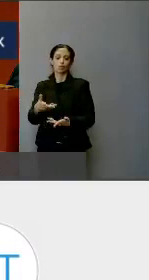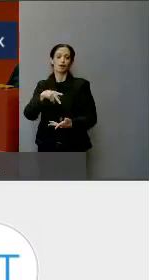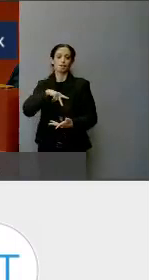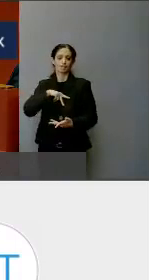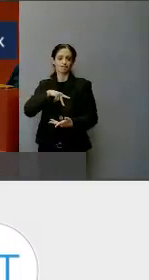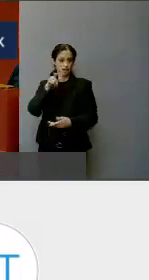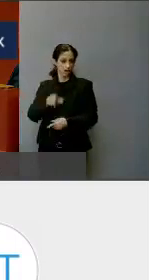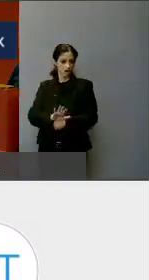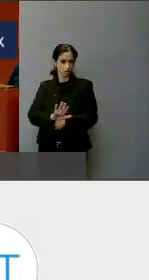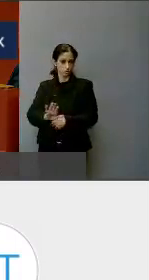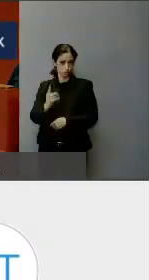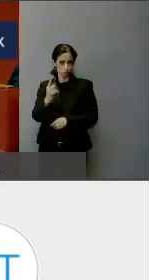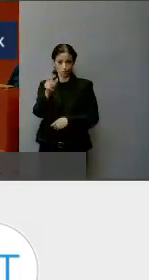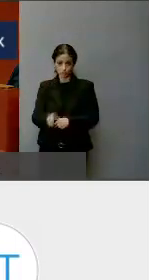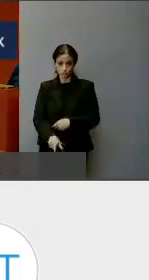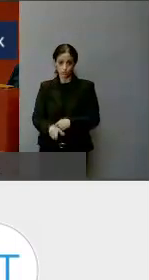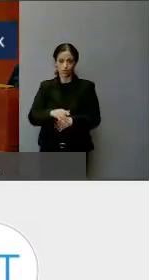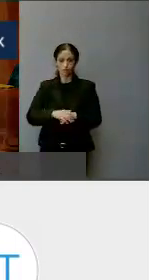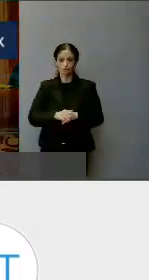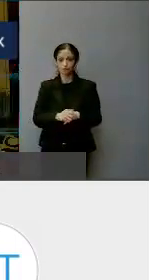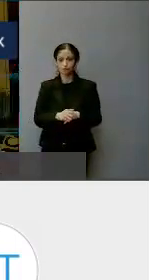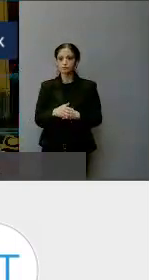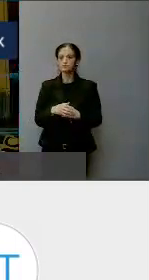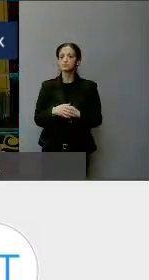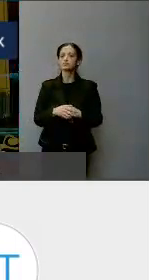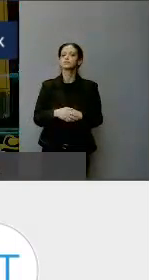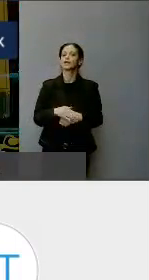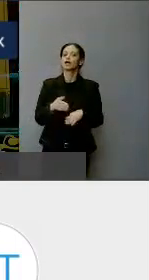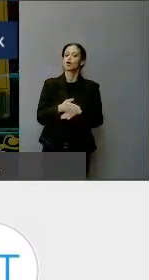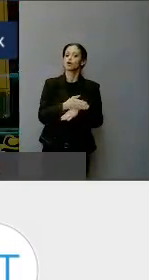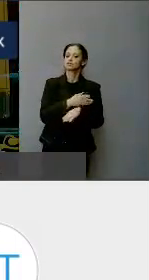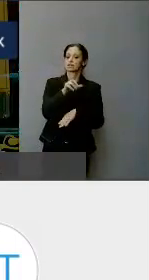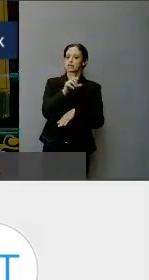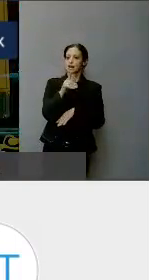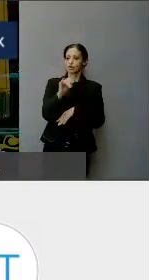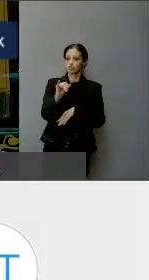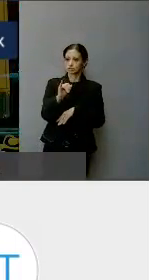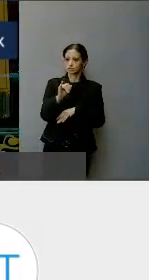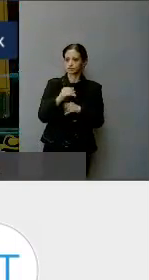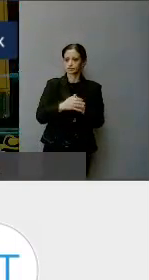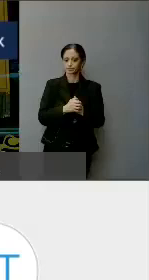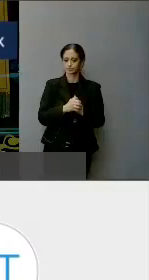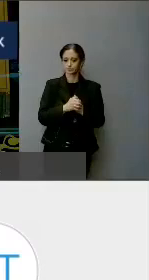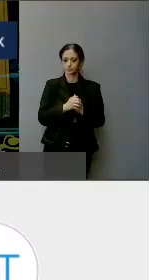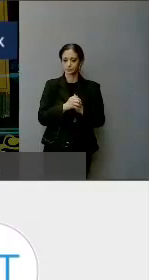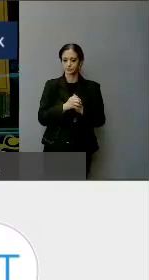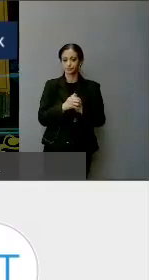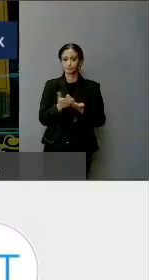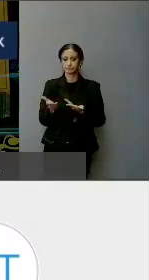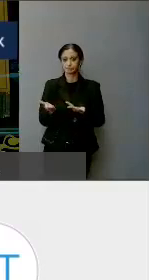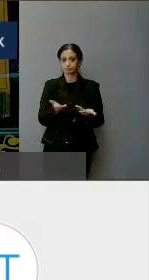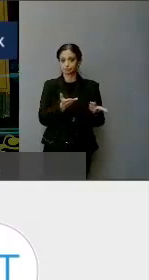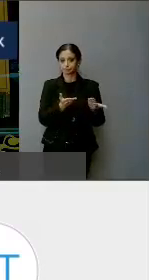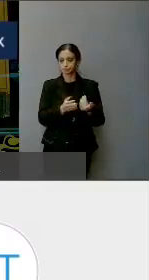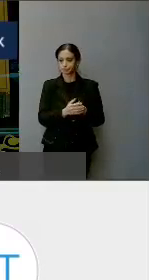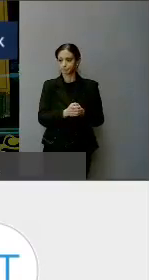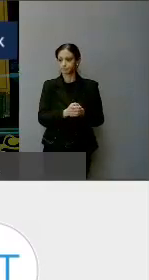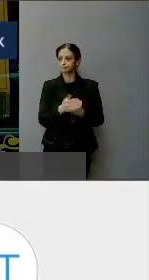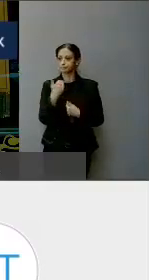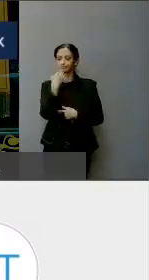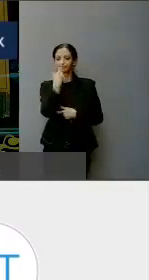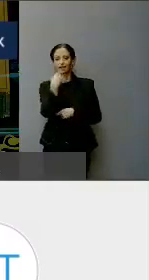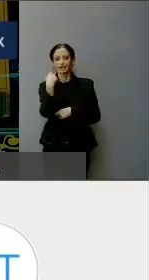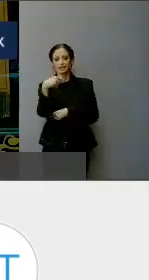privato poi sceglierà lodi per cortesia rimane la parola grazie